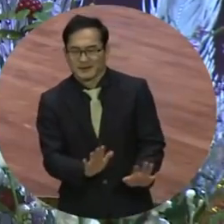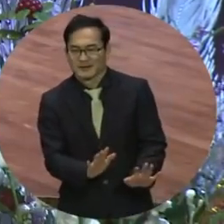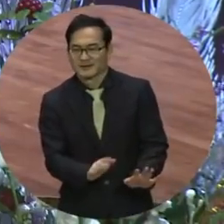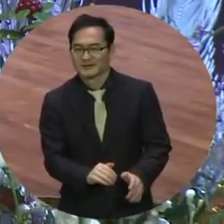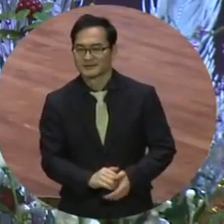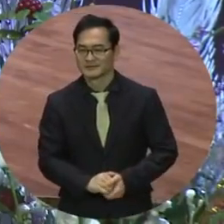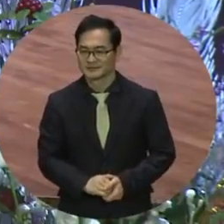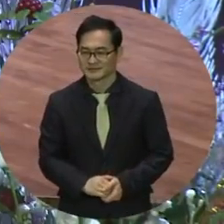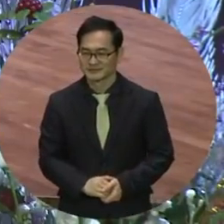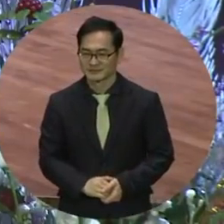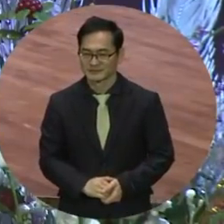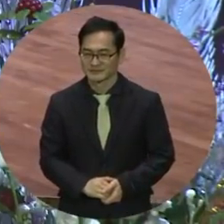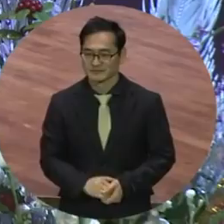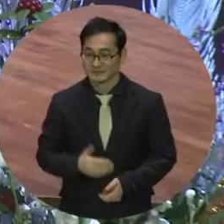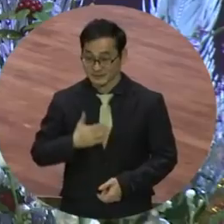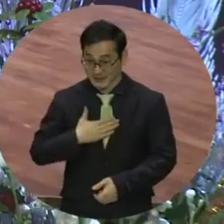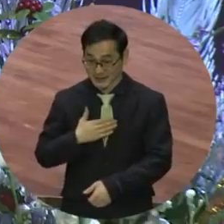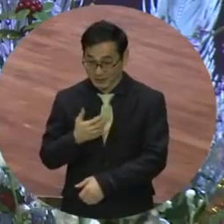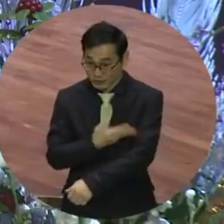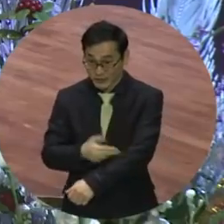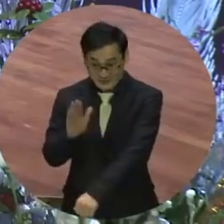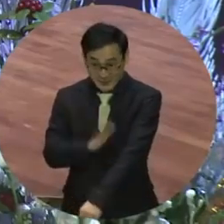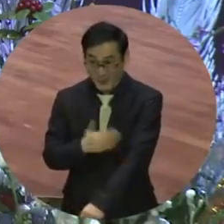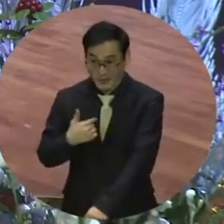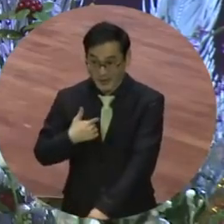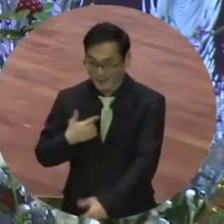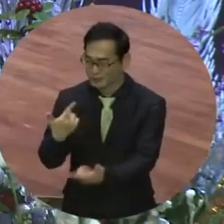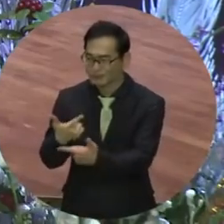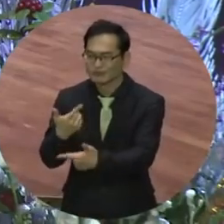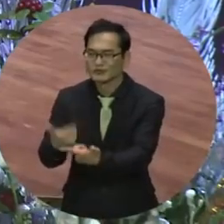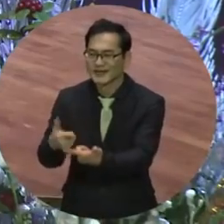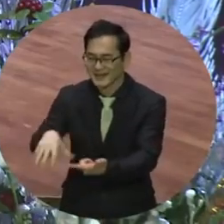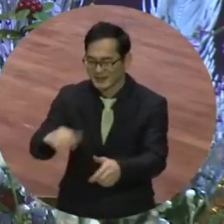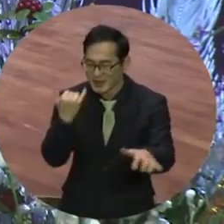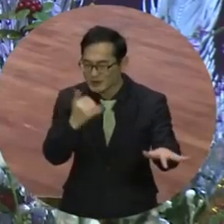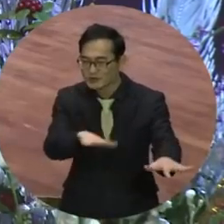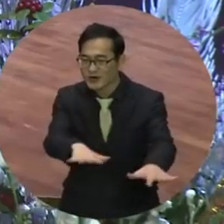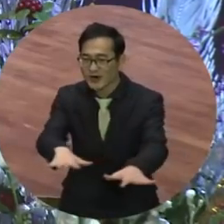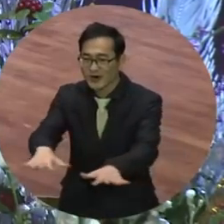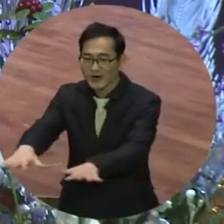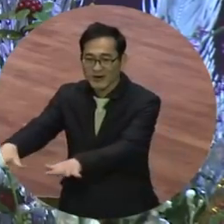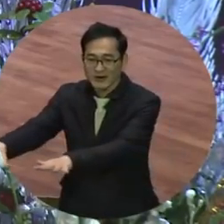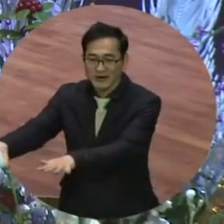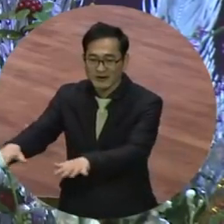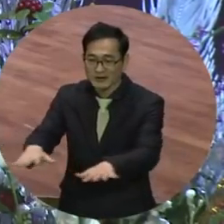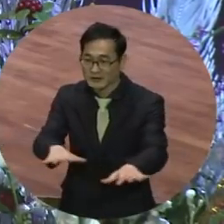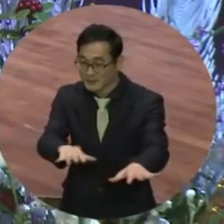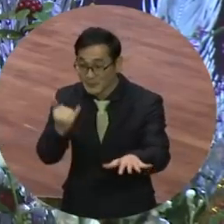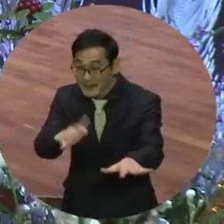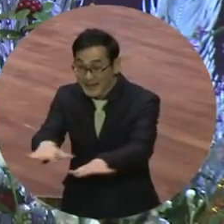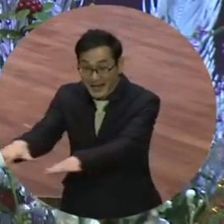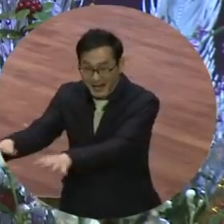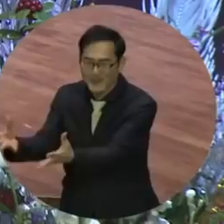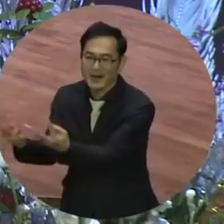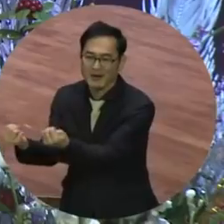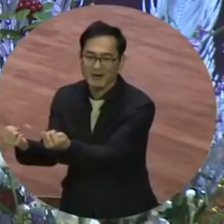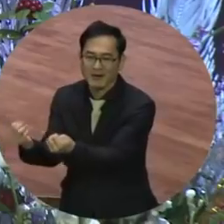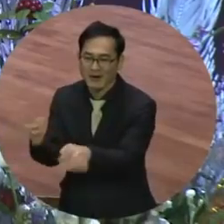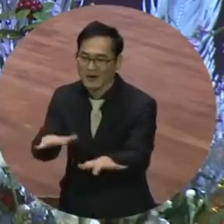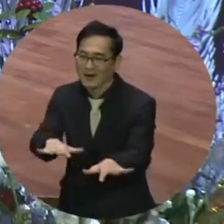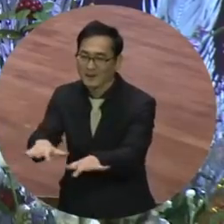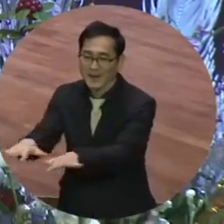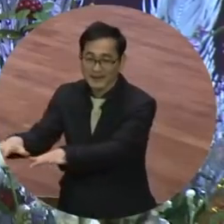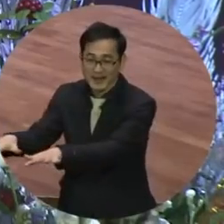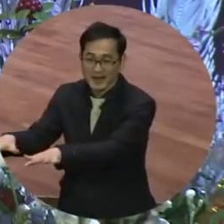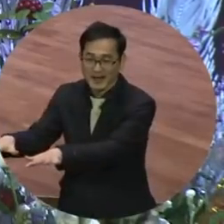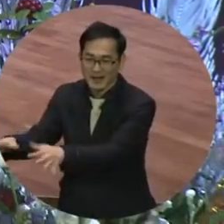왜냐하면 어릴 때 부산의 바닷가에가 많아가지고 부산 사람들이 수영을 잘 못해요. 왜 못하냐? 부모들이 바다에